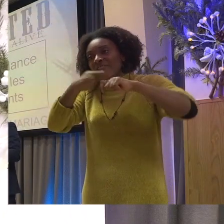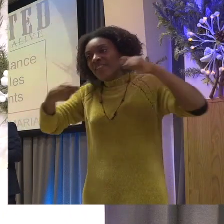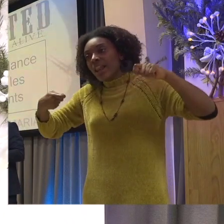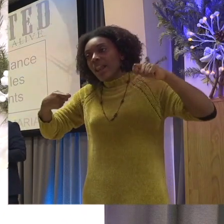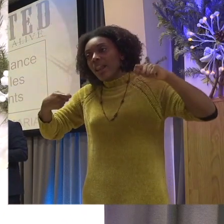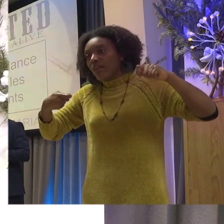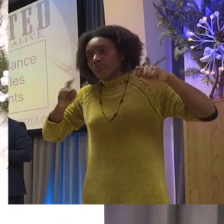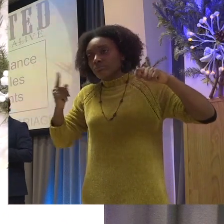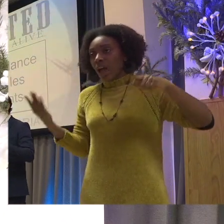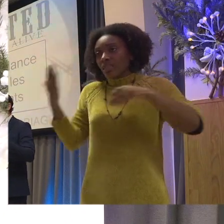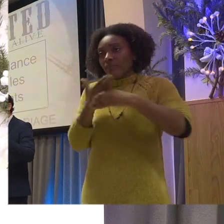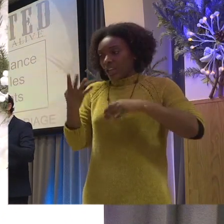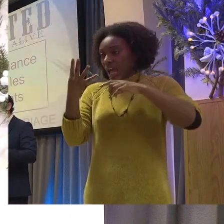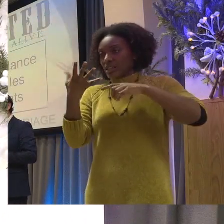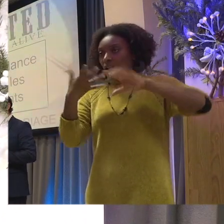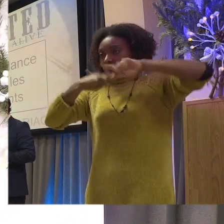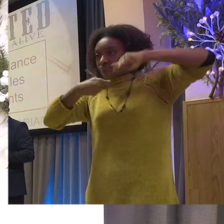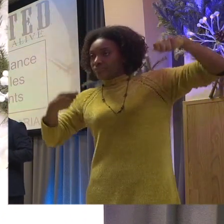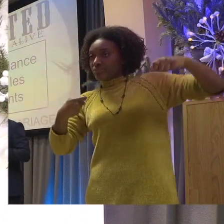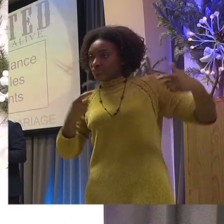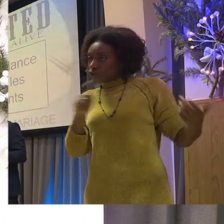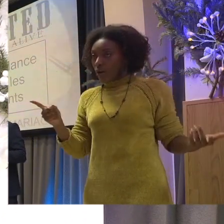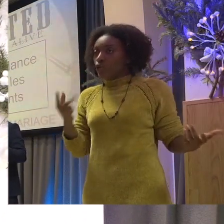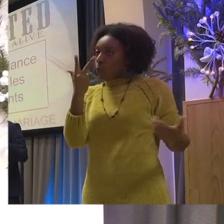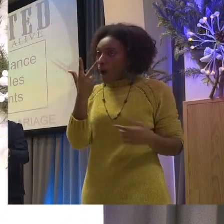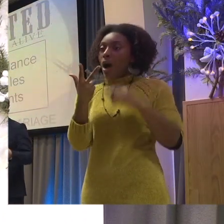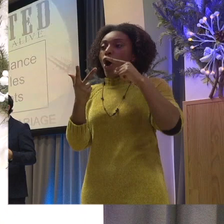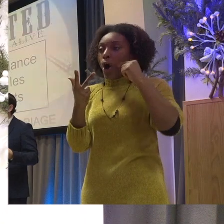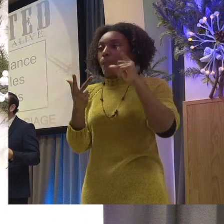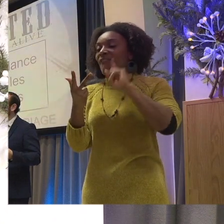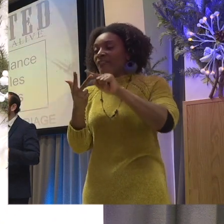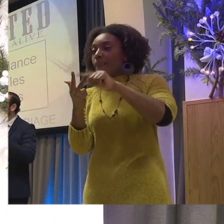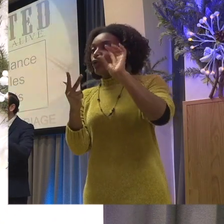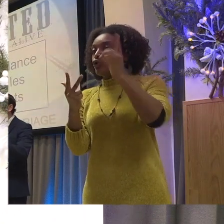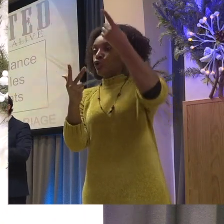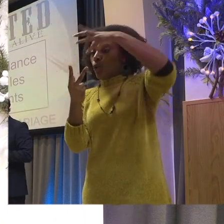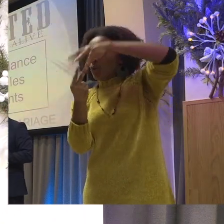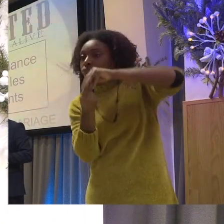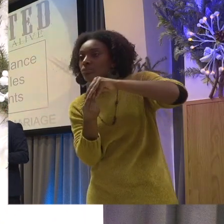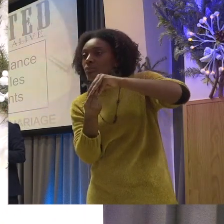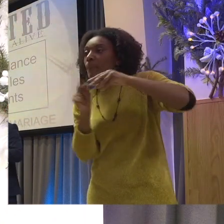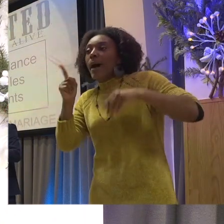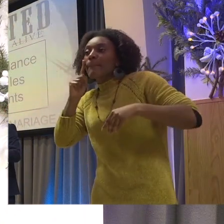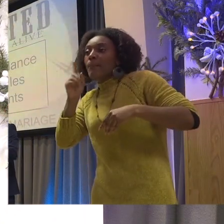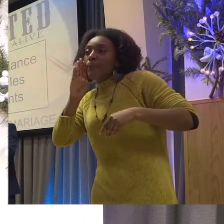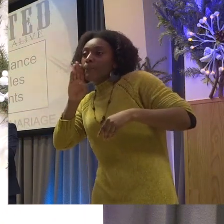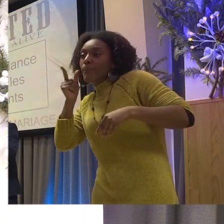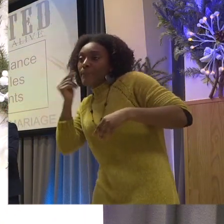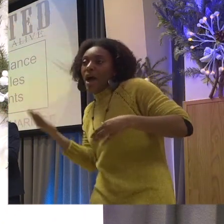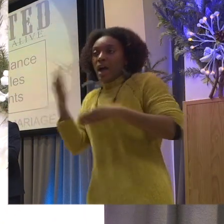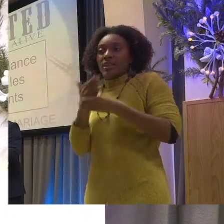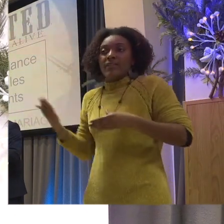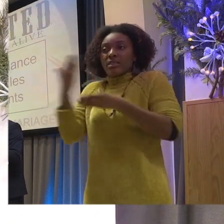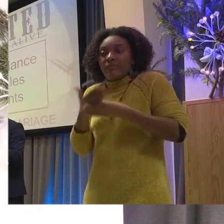ton mariage. Mais que tes parents soient là pour donner leur avis quand tu leur demandes, mais que ta vie, mon frère, ma soeur, ton couple, ne dépende